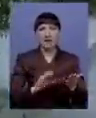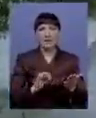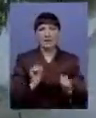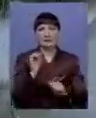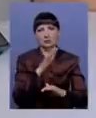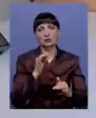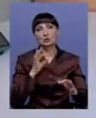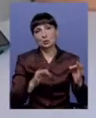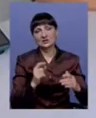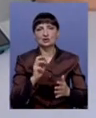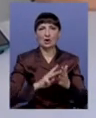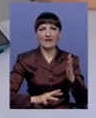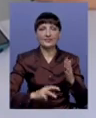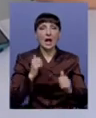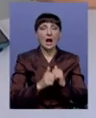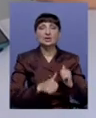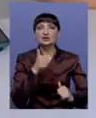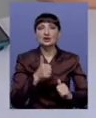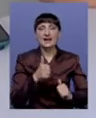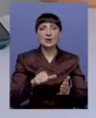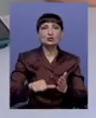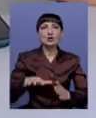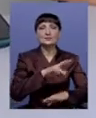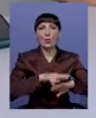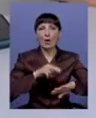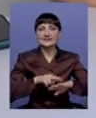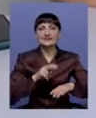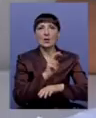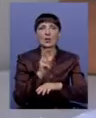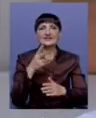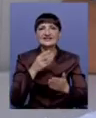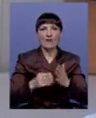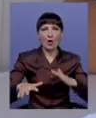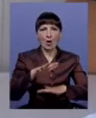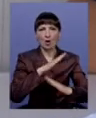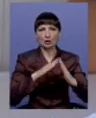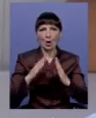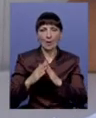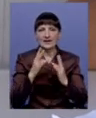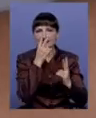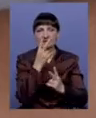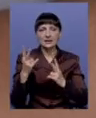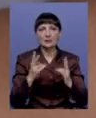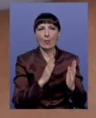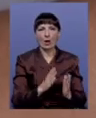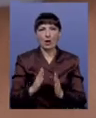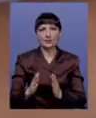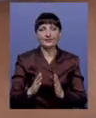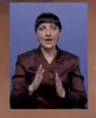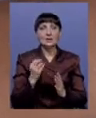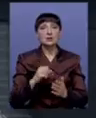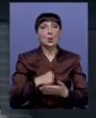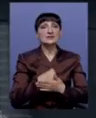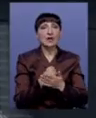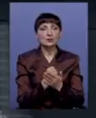ответственности. Каждый час участковые совершают обход улиц и дворов в своем квадрате, следят за общественным порядком. Кроме обычных,